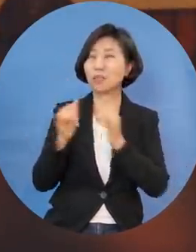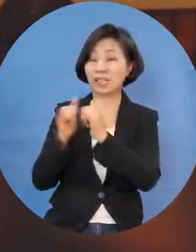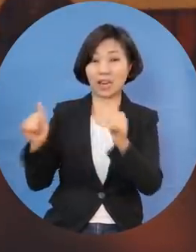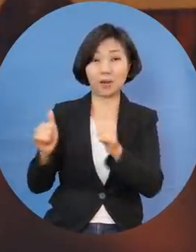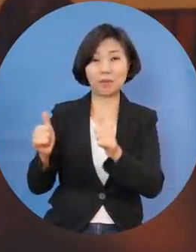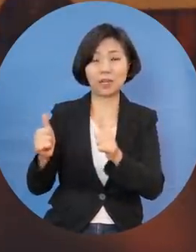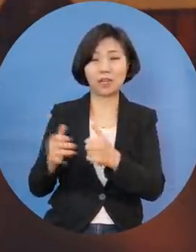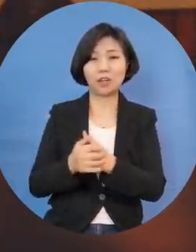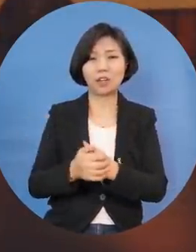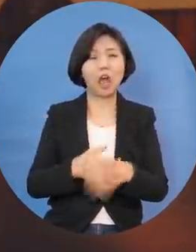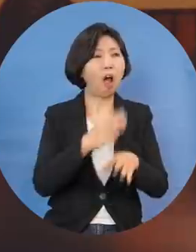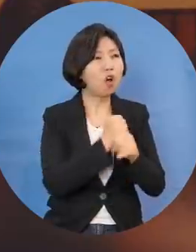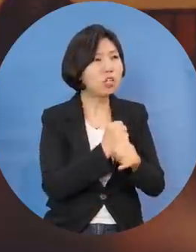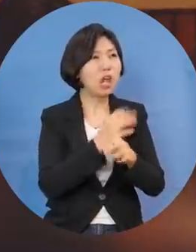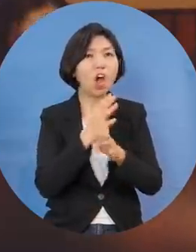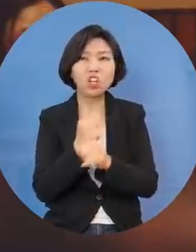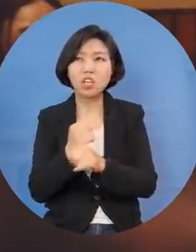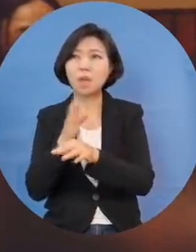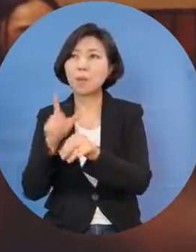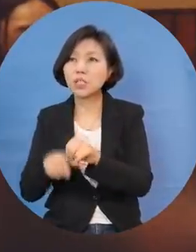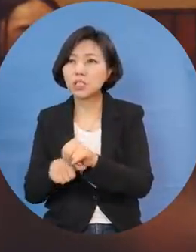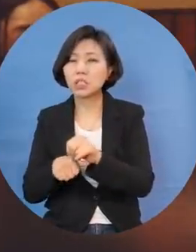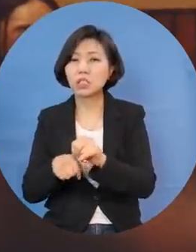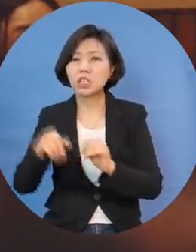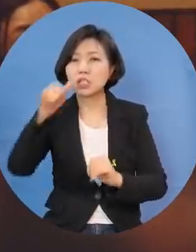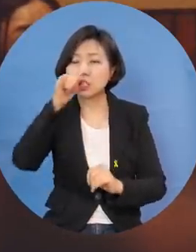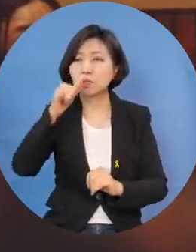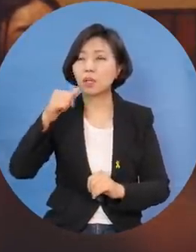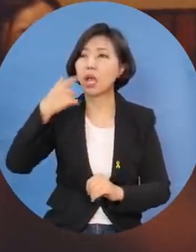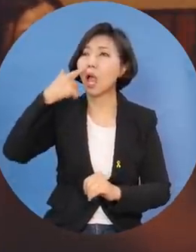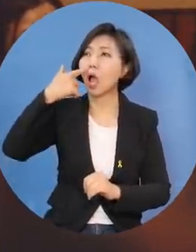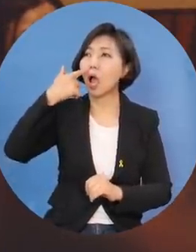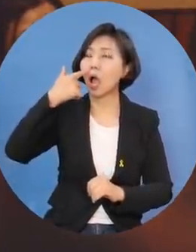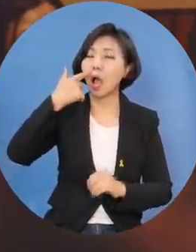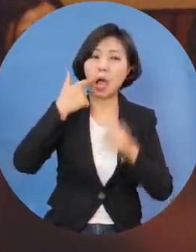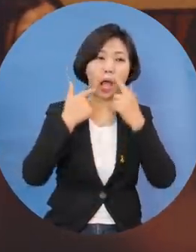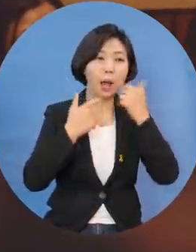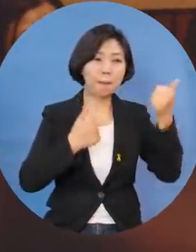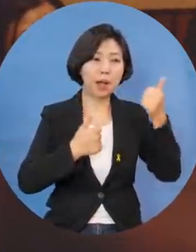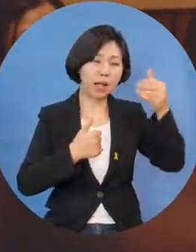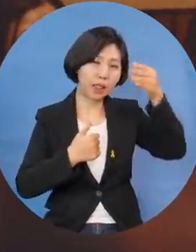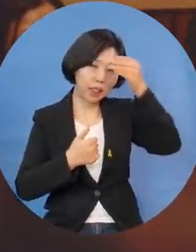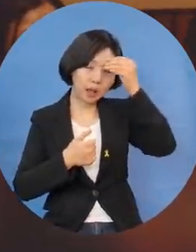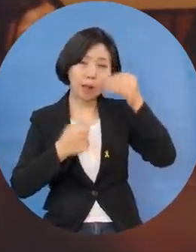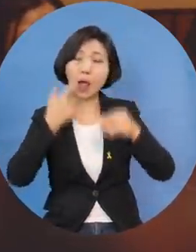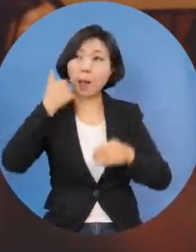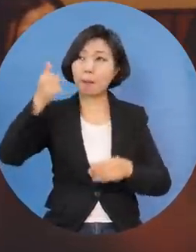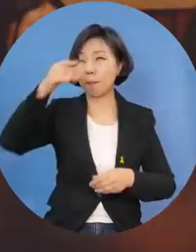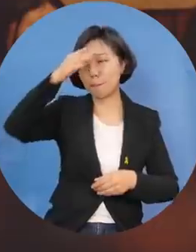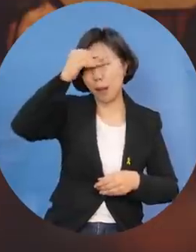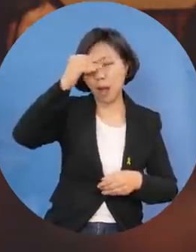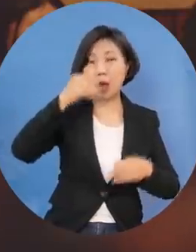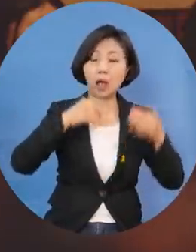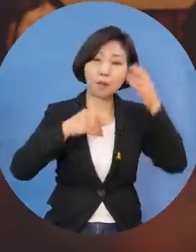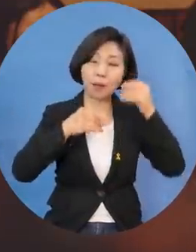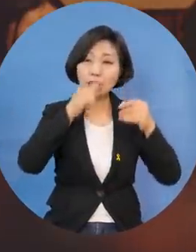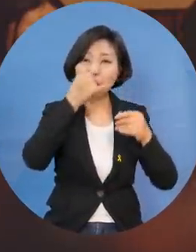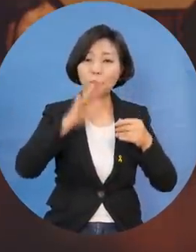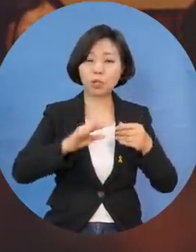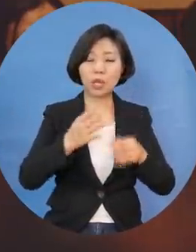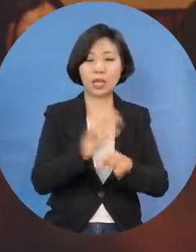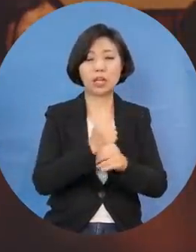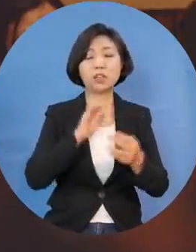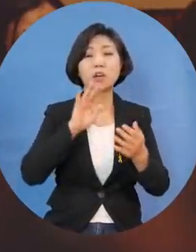그러면서 하시는 말씀이 뭐몇월 며칠 몇 시에 낳으면 아버지를 닮아서 나올 것이고 아버지하고 사이도